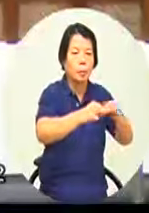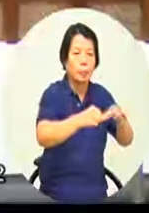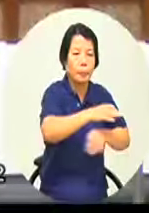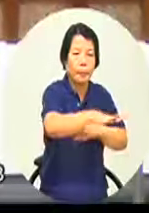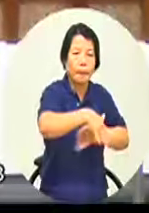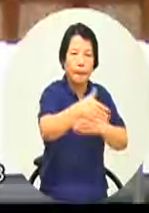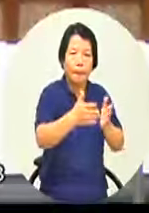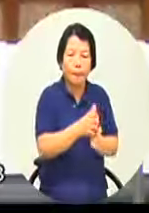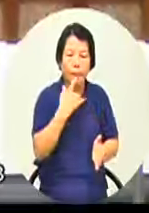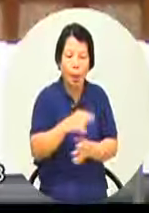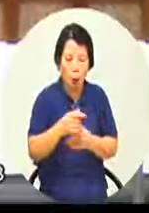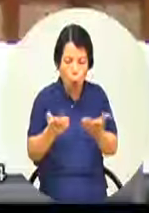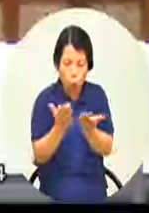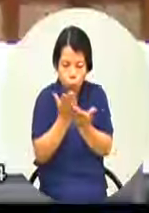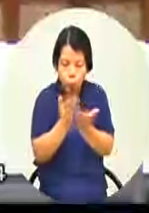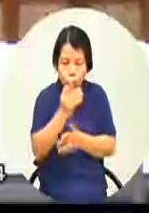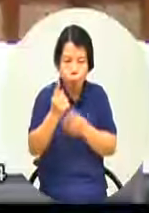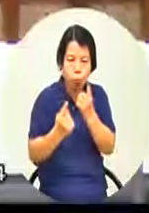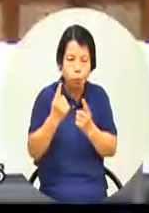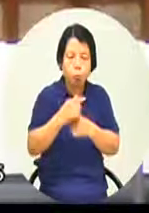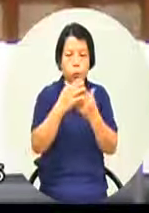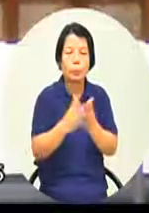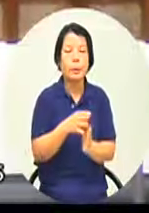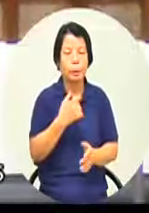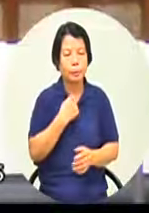他自由的经济选择机制往哪里去？